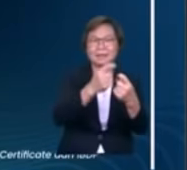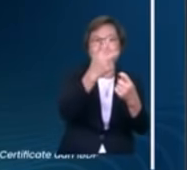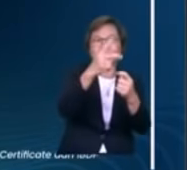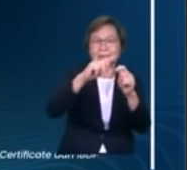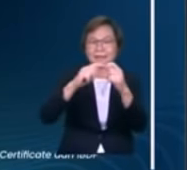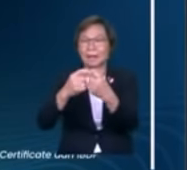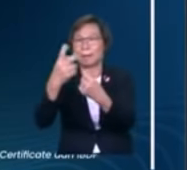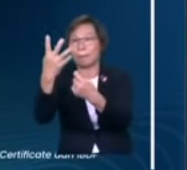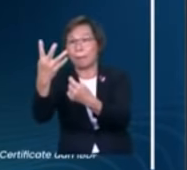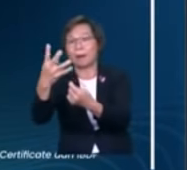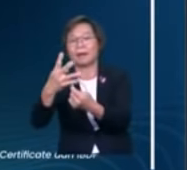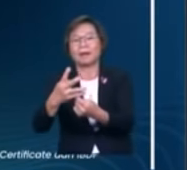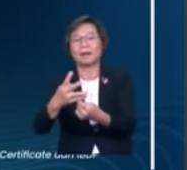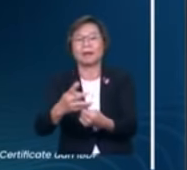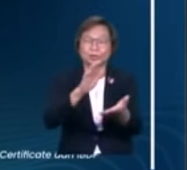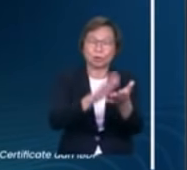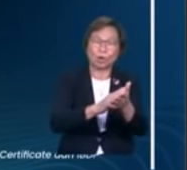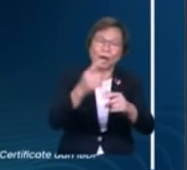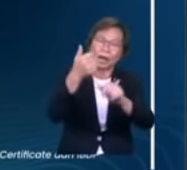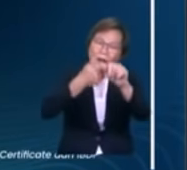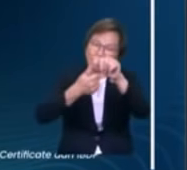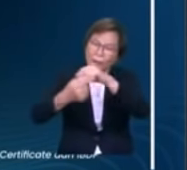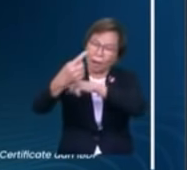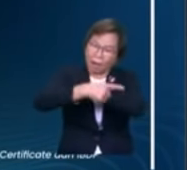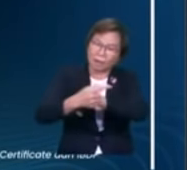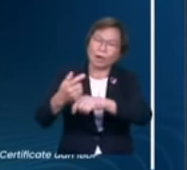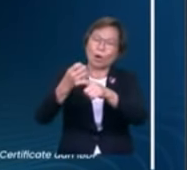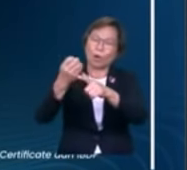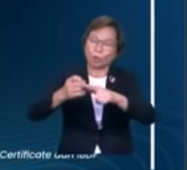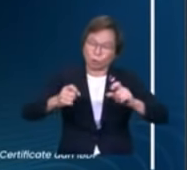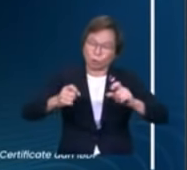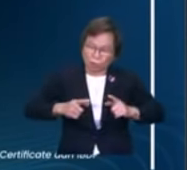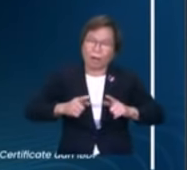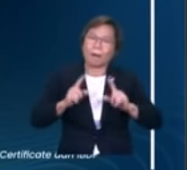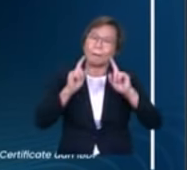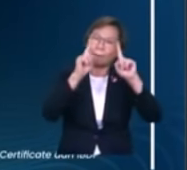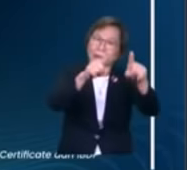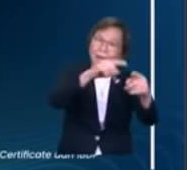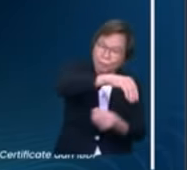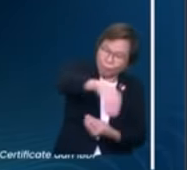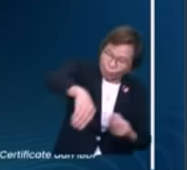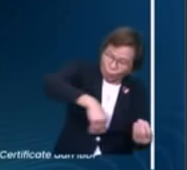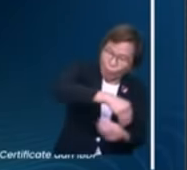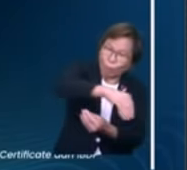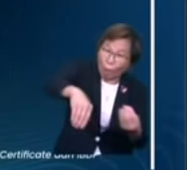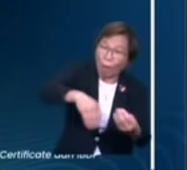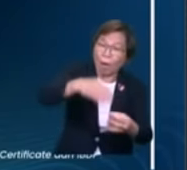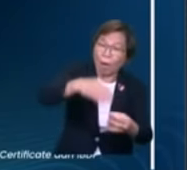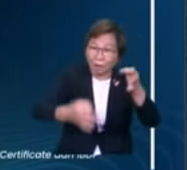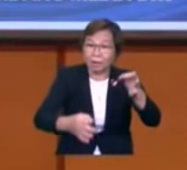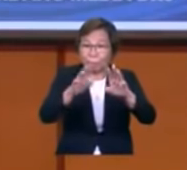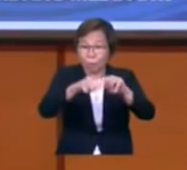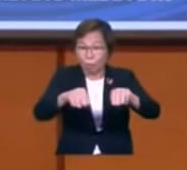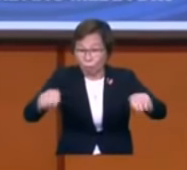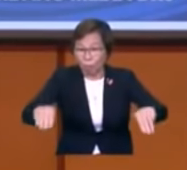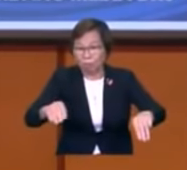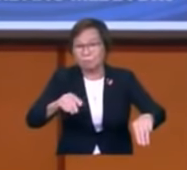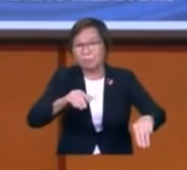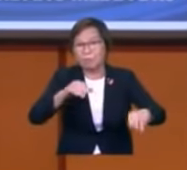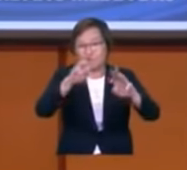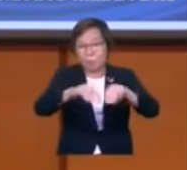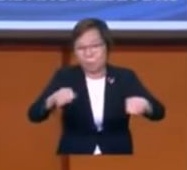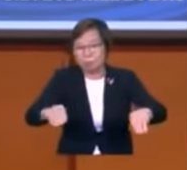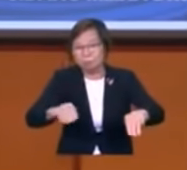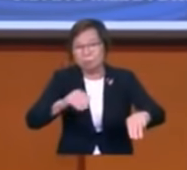tempat sekolah harian atau swasta hadir secara penggiliran sekiranya murai itu tidak